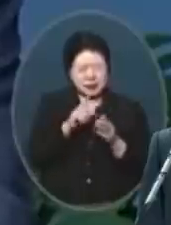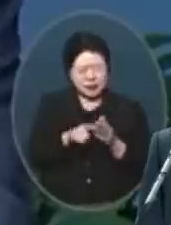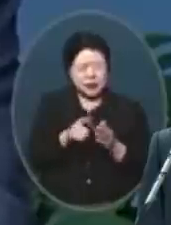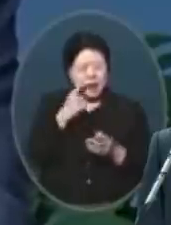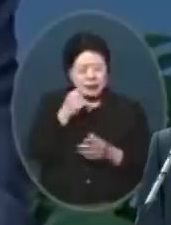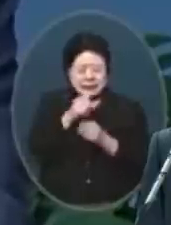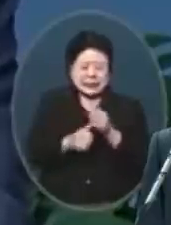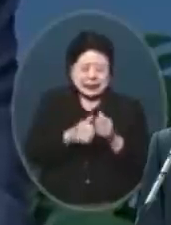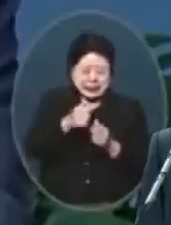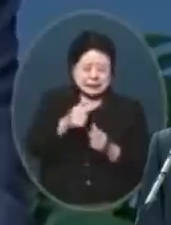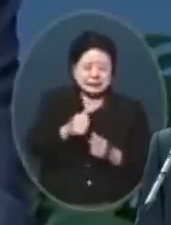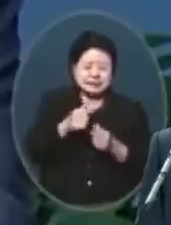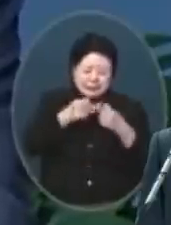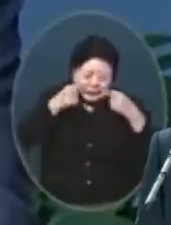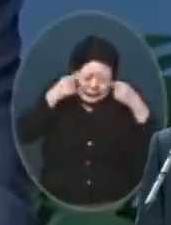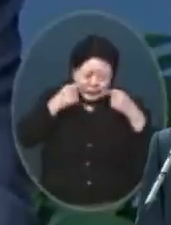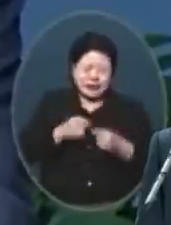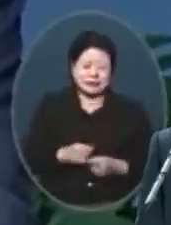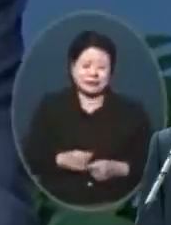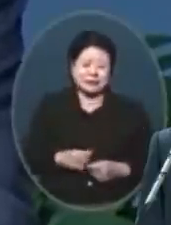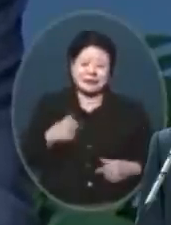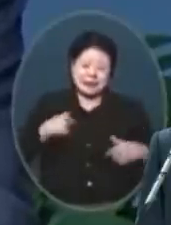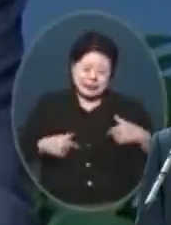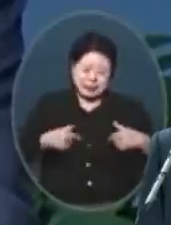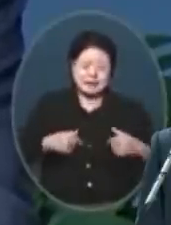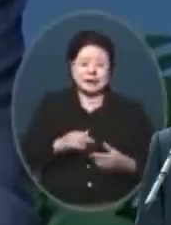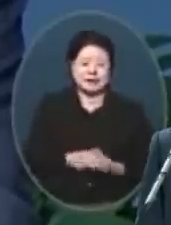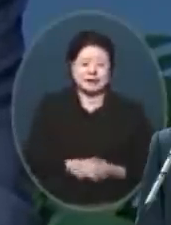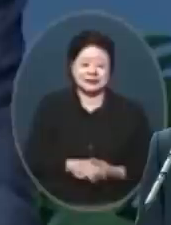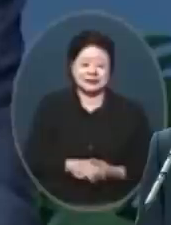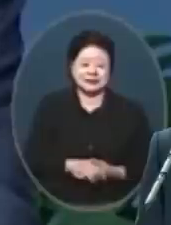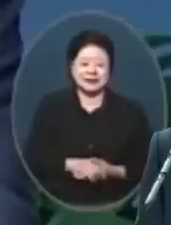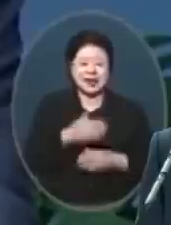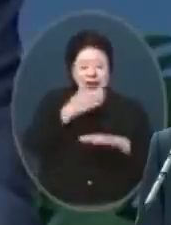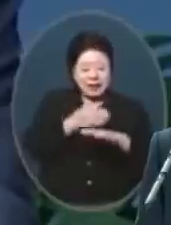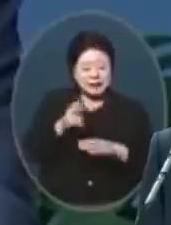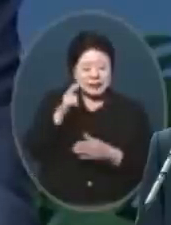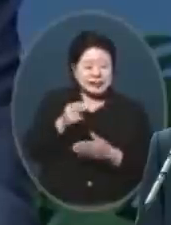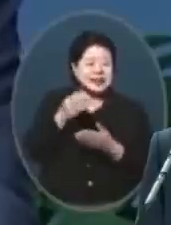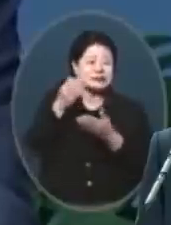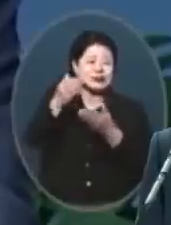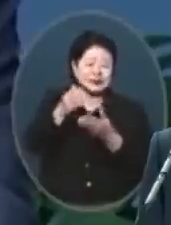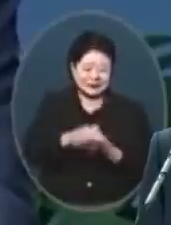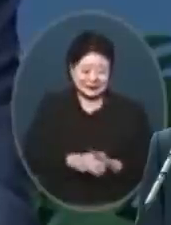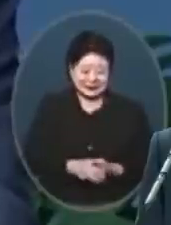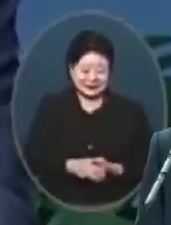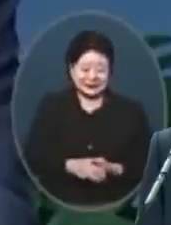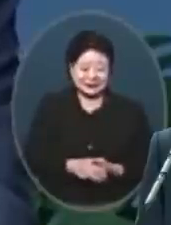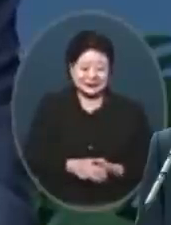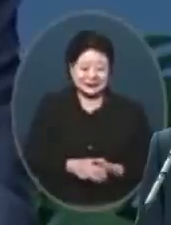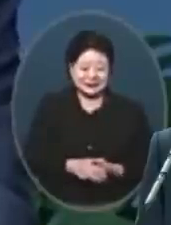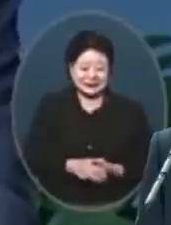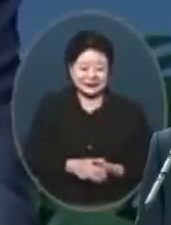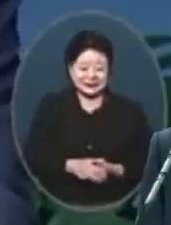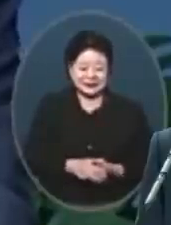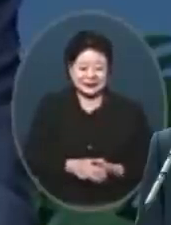아버지 하나님을 즐거워하고 기뻐하며 감사하고 찬양한 삶이